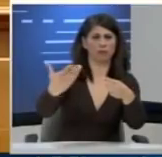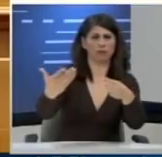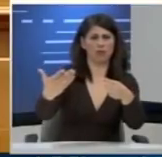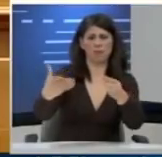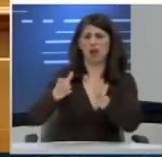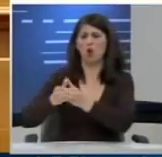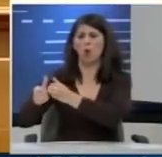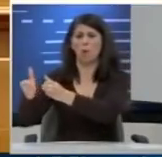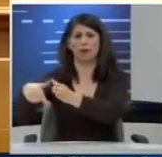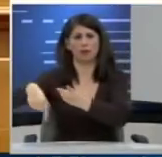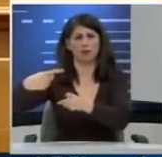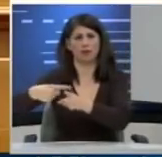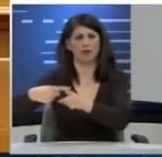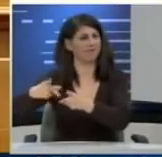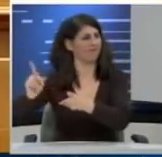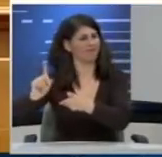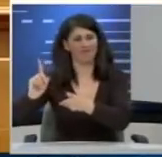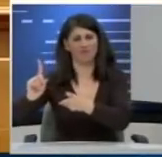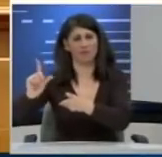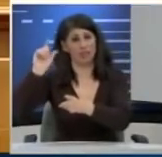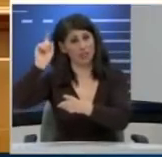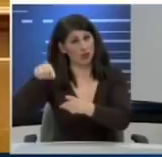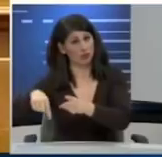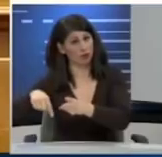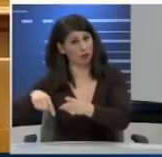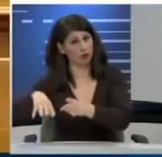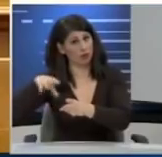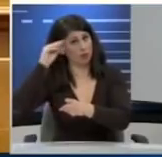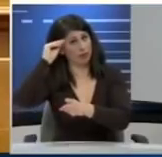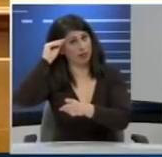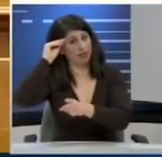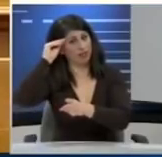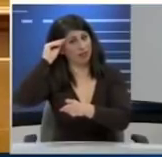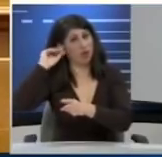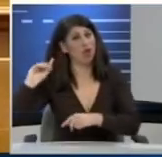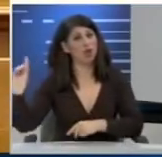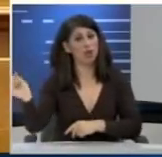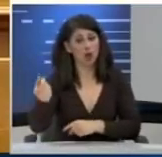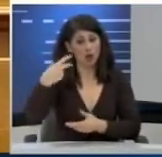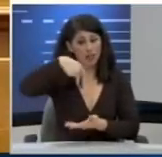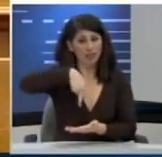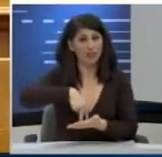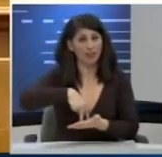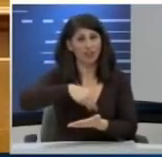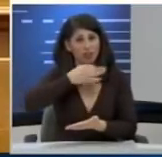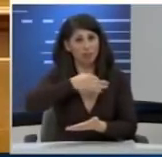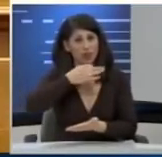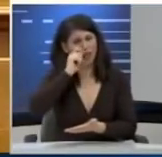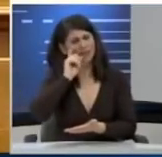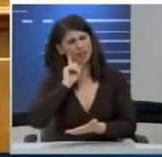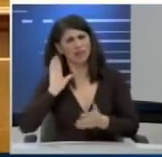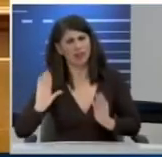Ελληνικού Κοινοβουλίου. Και θα έπρεπε ίσως αυτό να το είχαν αντιληφθεί και όλοι όσοι ανέβηκαν σε αυτό το βήμα, όσοι και